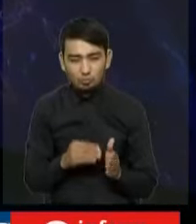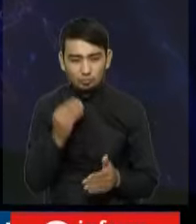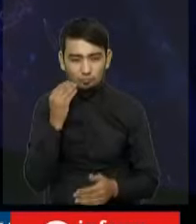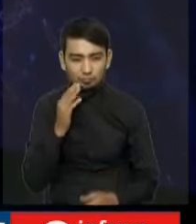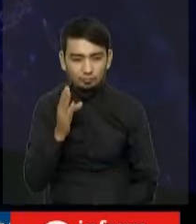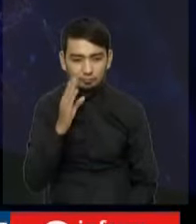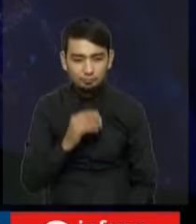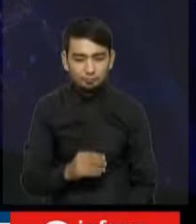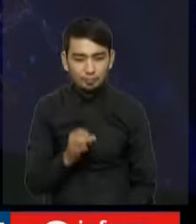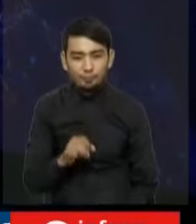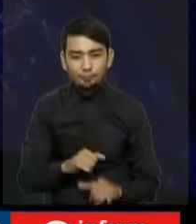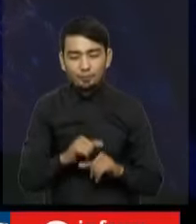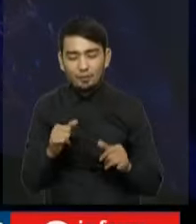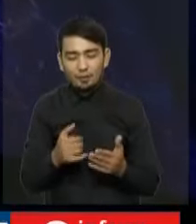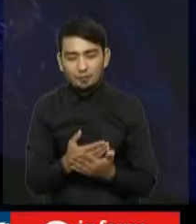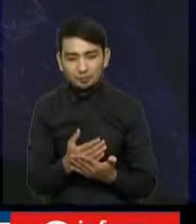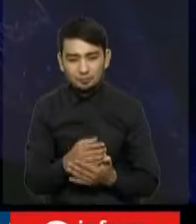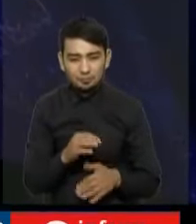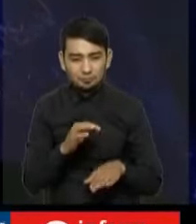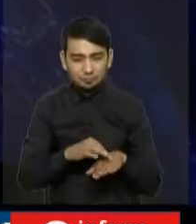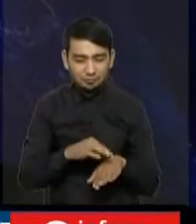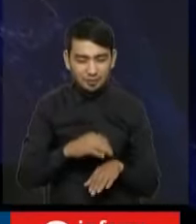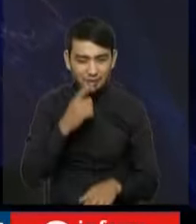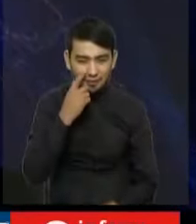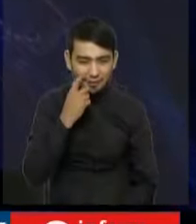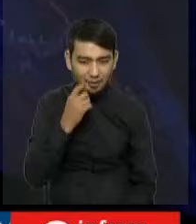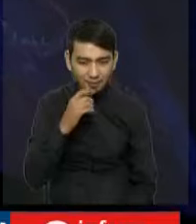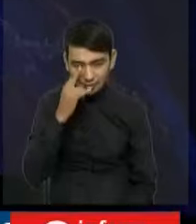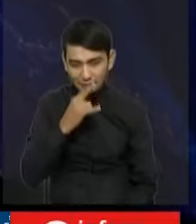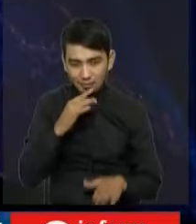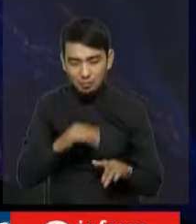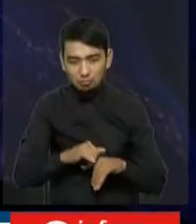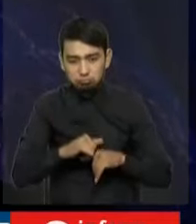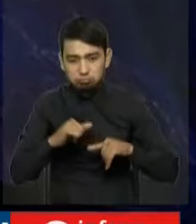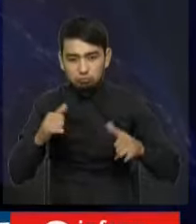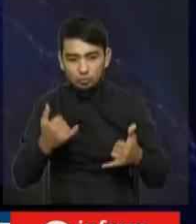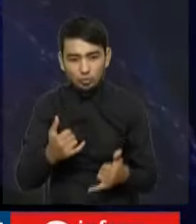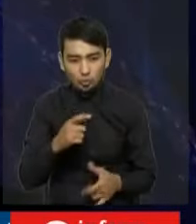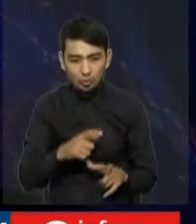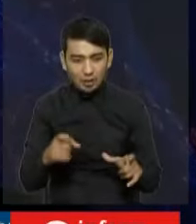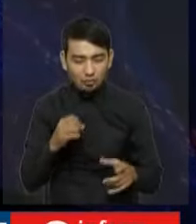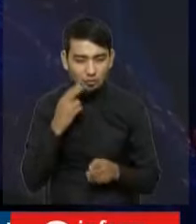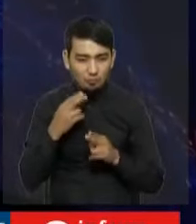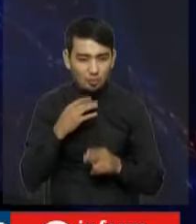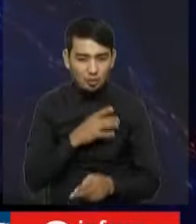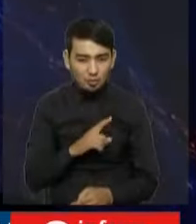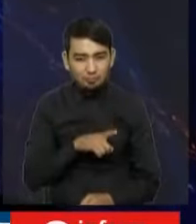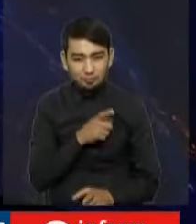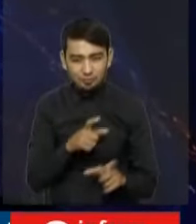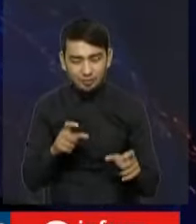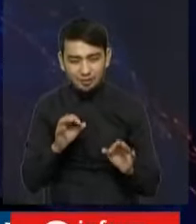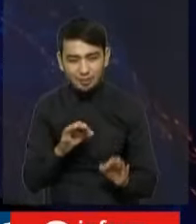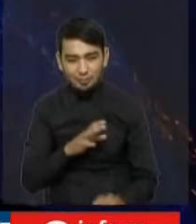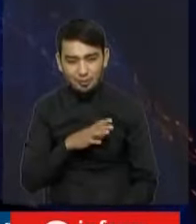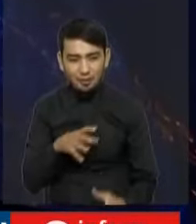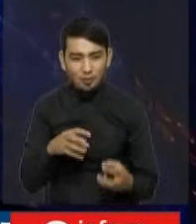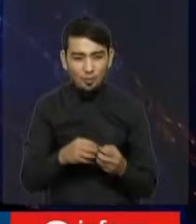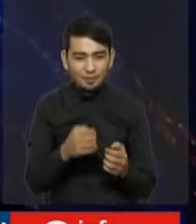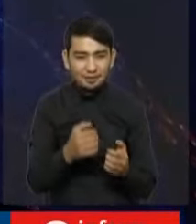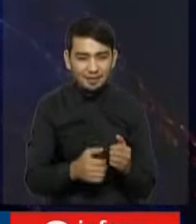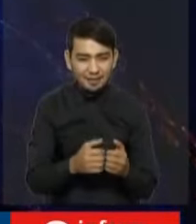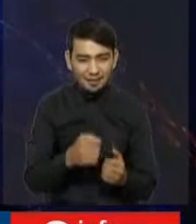Продолжаем выпуск. Рост заболеваемости аллергией наблюдается в Казахстане. Об этом говорят профильные специалисты. В среднем